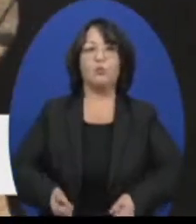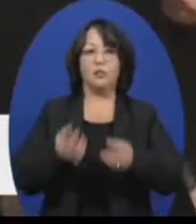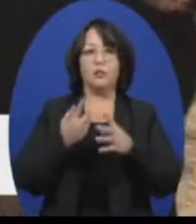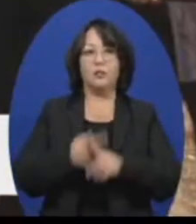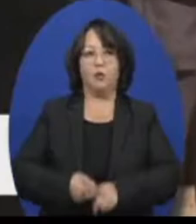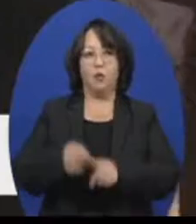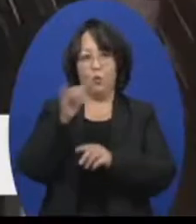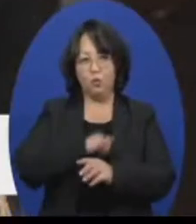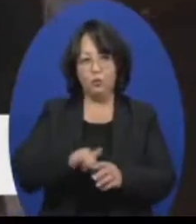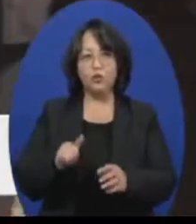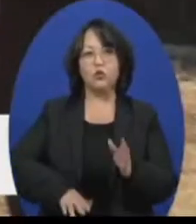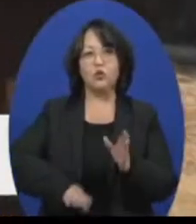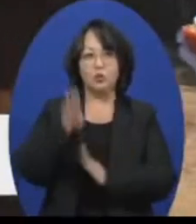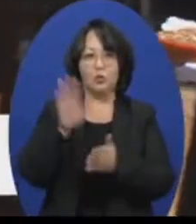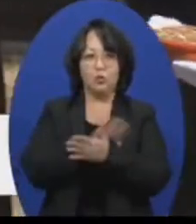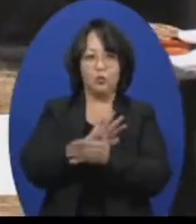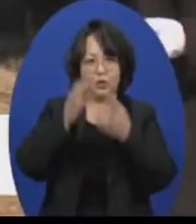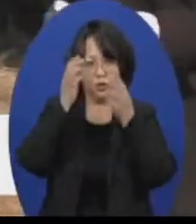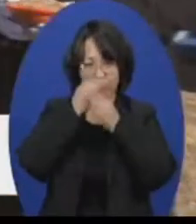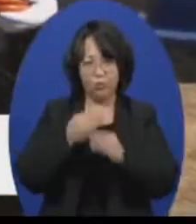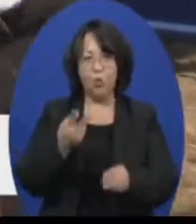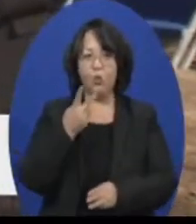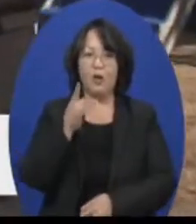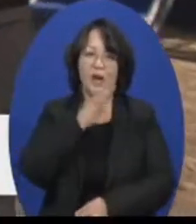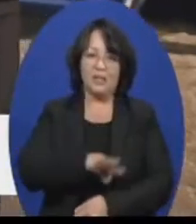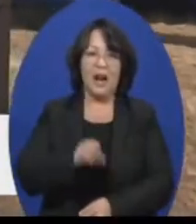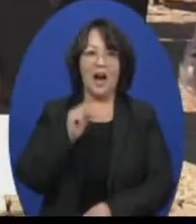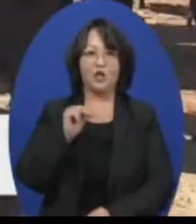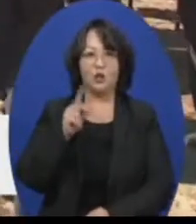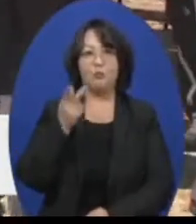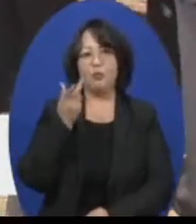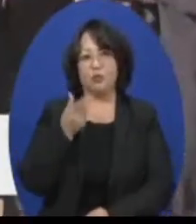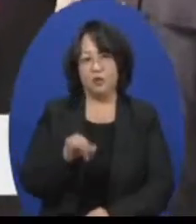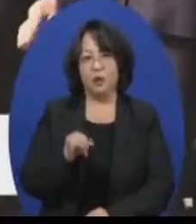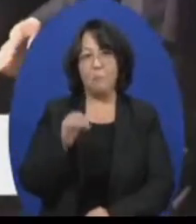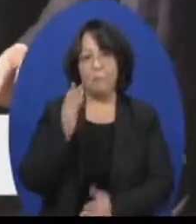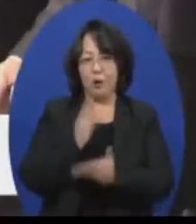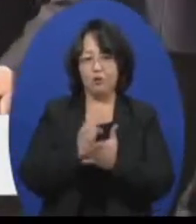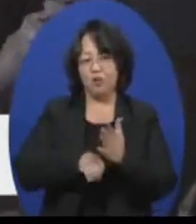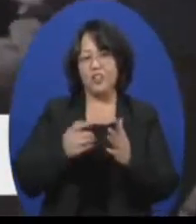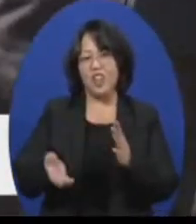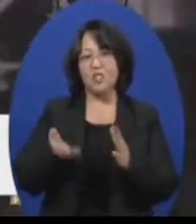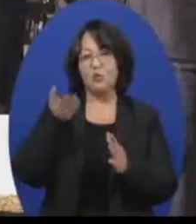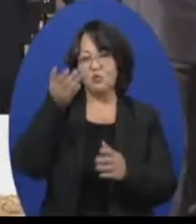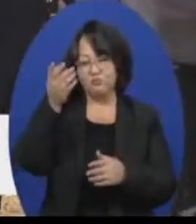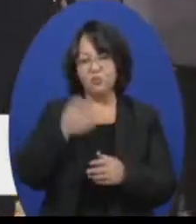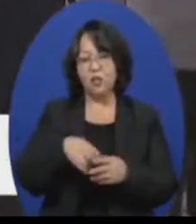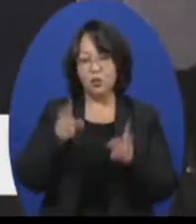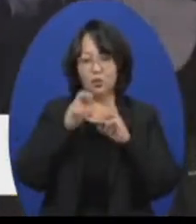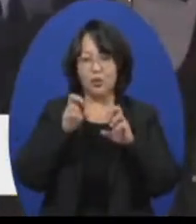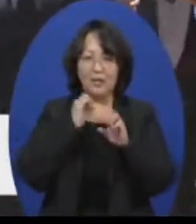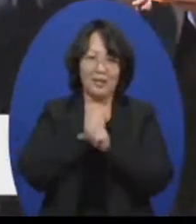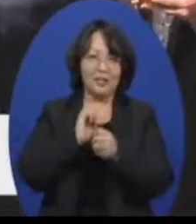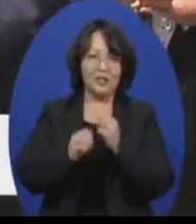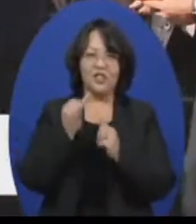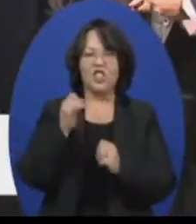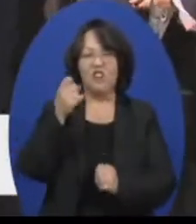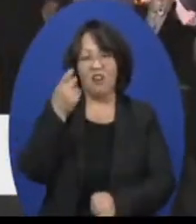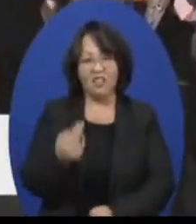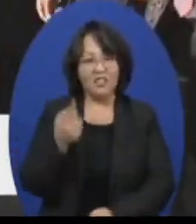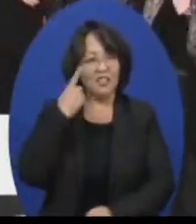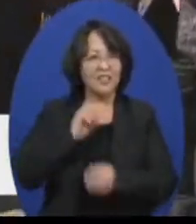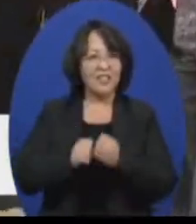хөгжлийг хурдсахад шинжилгээ ухааны үр өгөөж, ач холбогдлыг дээшлүүлнэ гэсэн. Үүнээс гадна судлаачдын судалгааны ажил, инновацийн үйл ажиллагааг